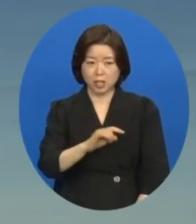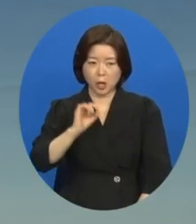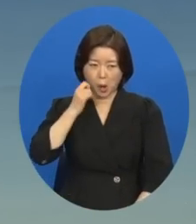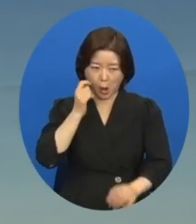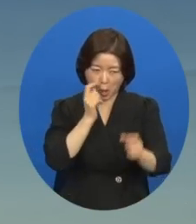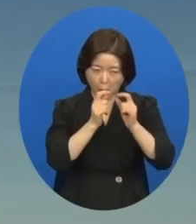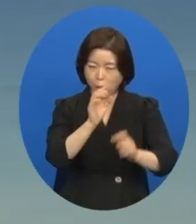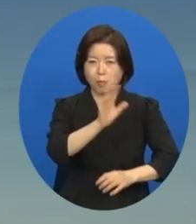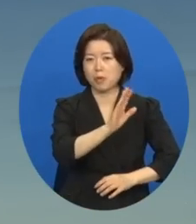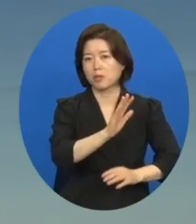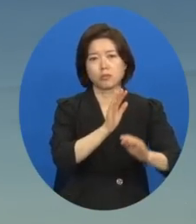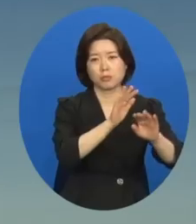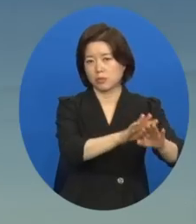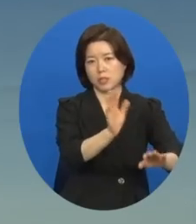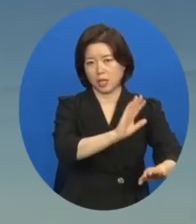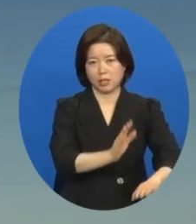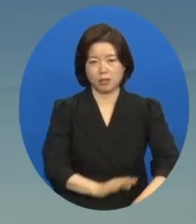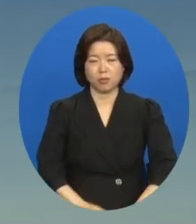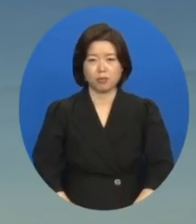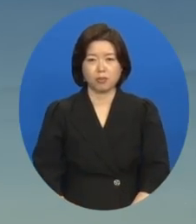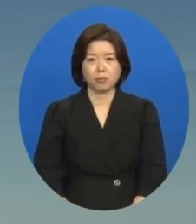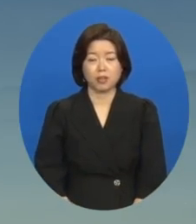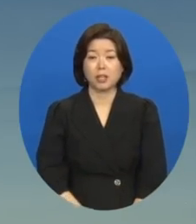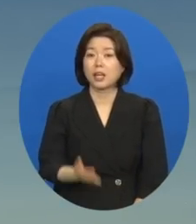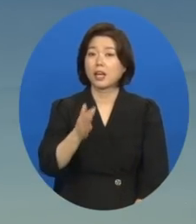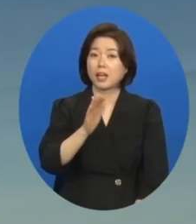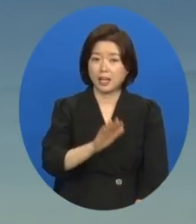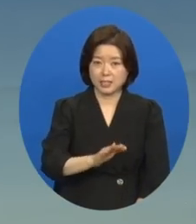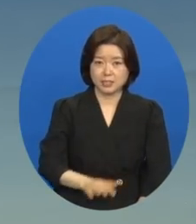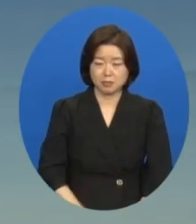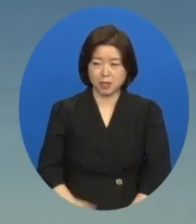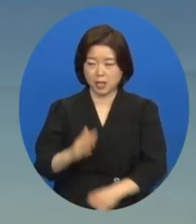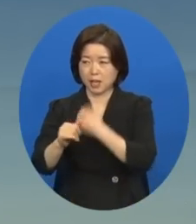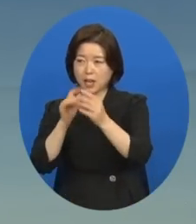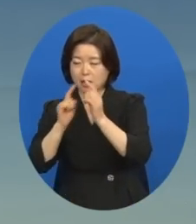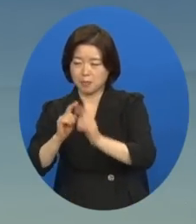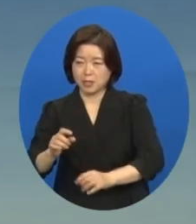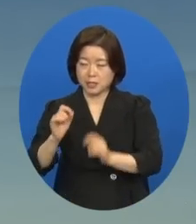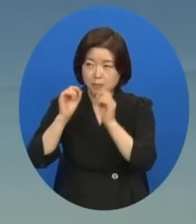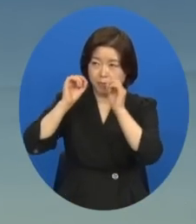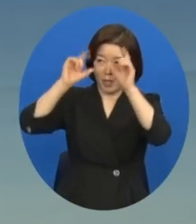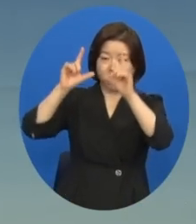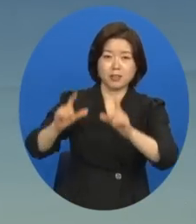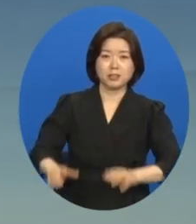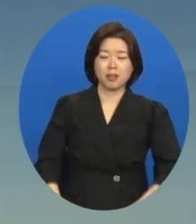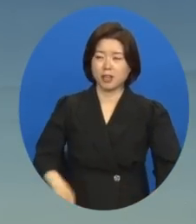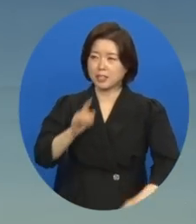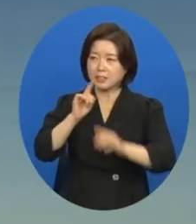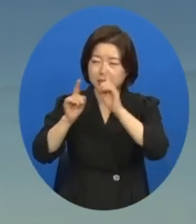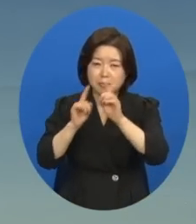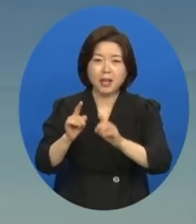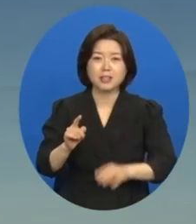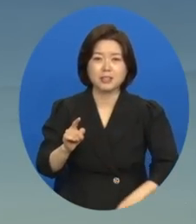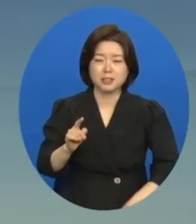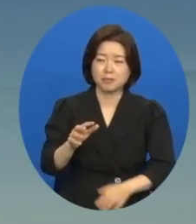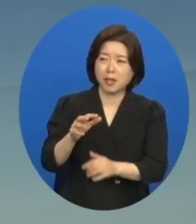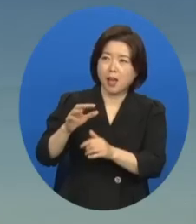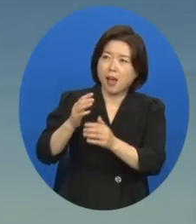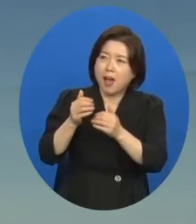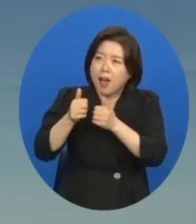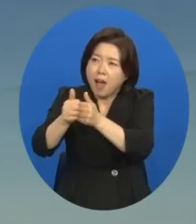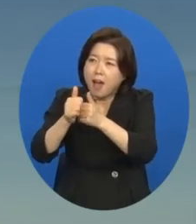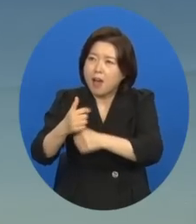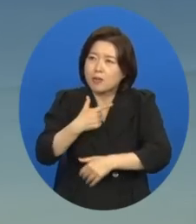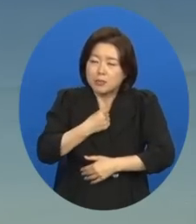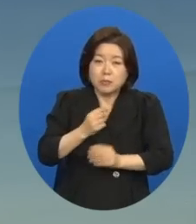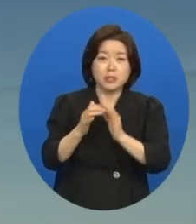고민하게 만들지 않습니다. 그러나 하나님 말씀 앞에 깨어서 그 말씀에 묶이고자 하는